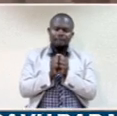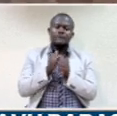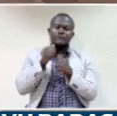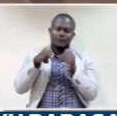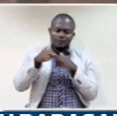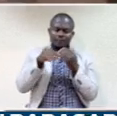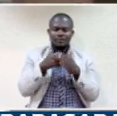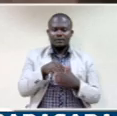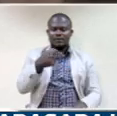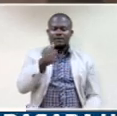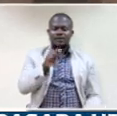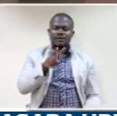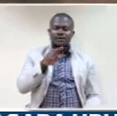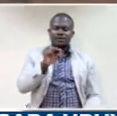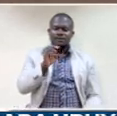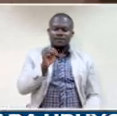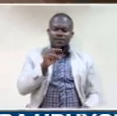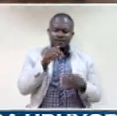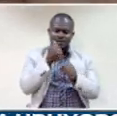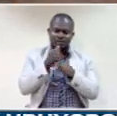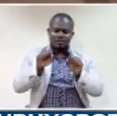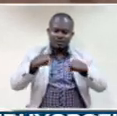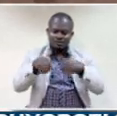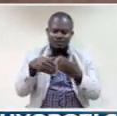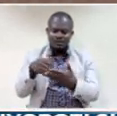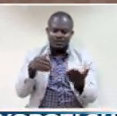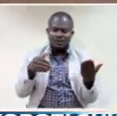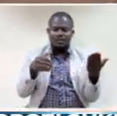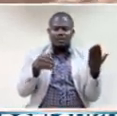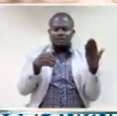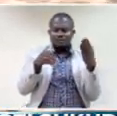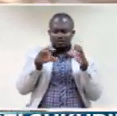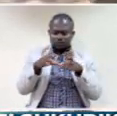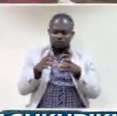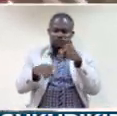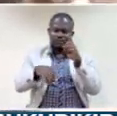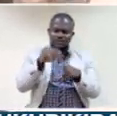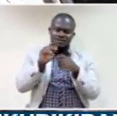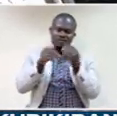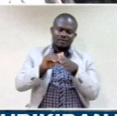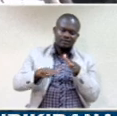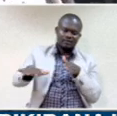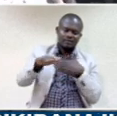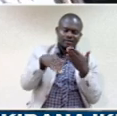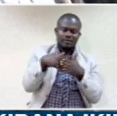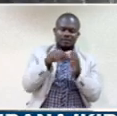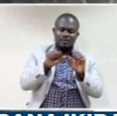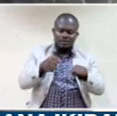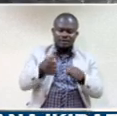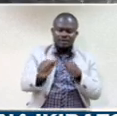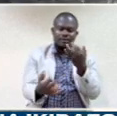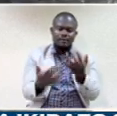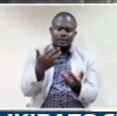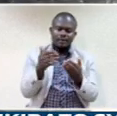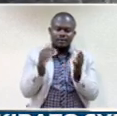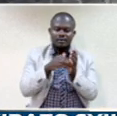ndagenda havuga imana Jean Marie akura umwuga wo gutwara abantu kuri moto mu gitero cyacuze inkumbi muri aka gace atuyemo moto ye yaratwitswe ndetse